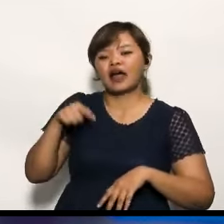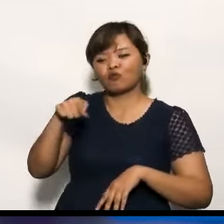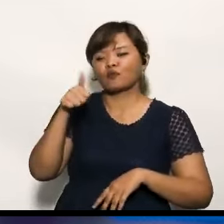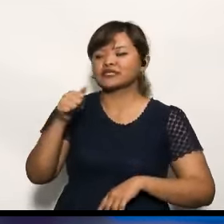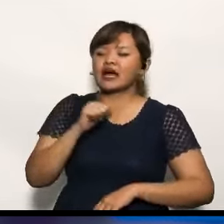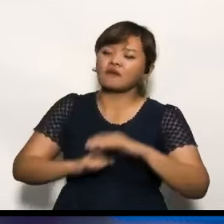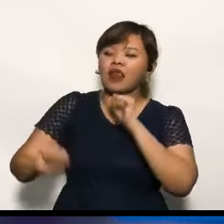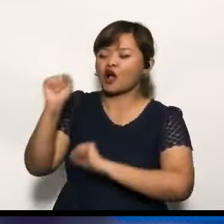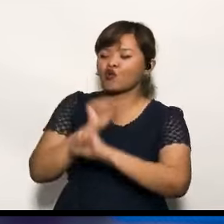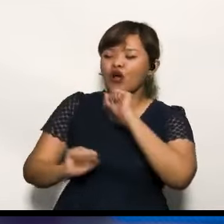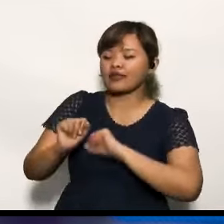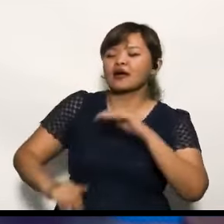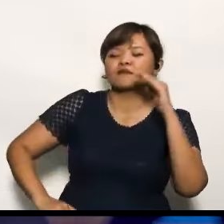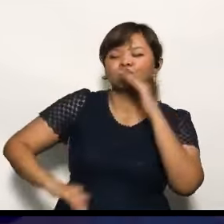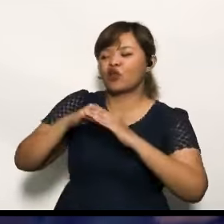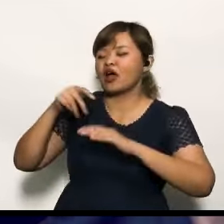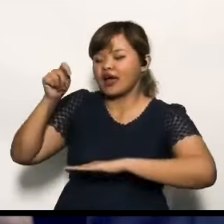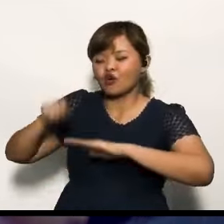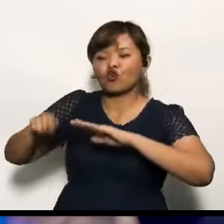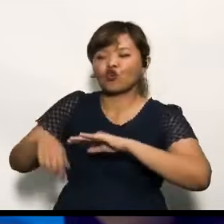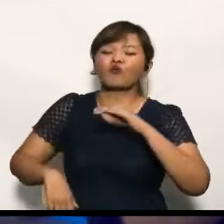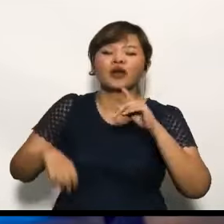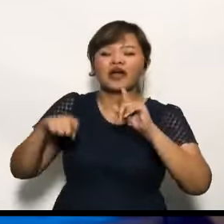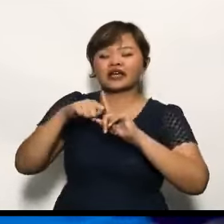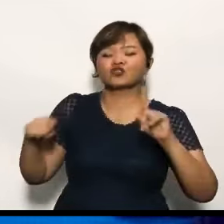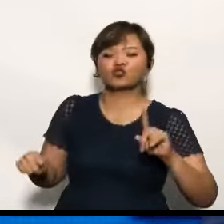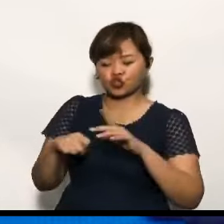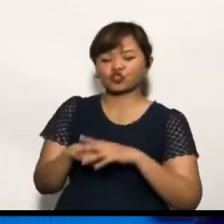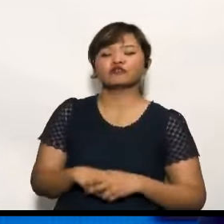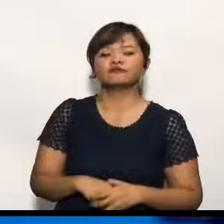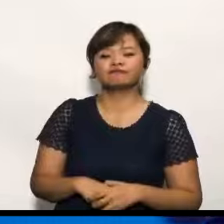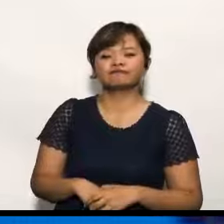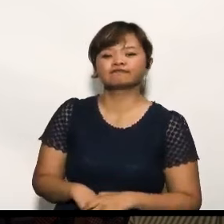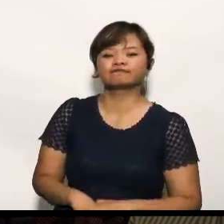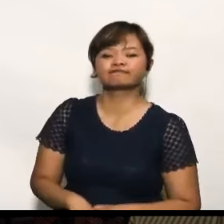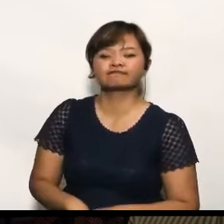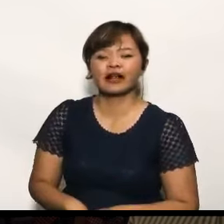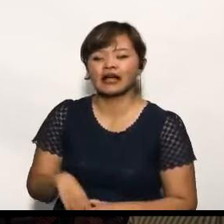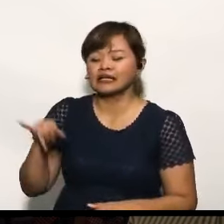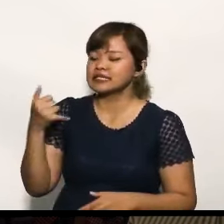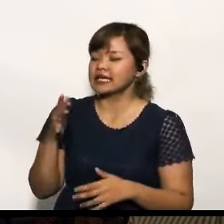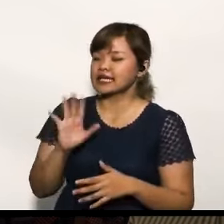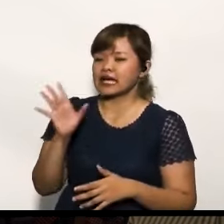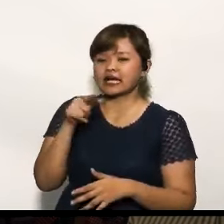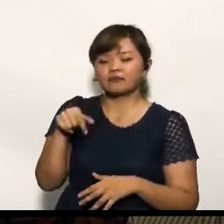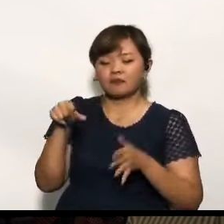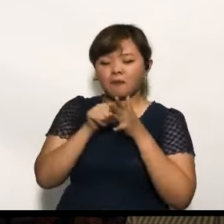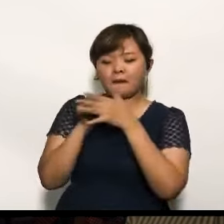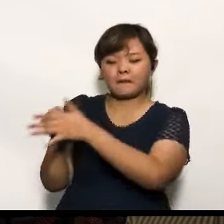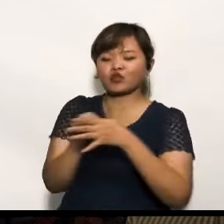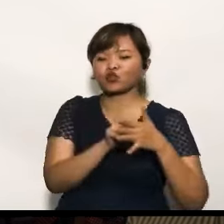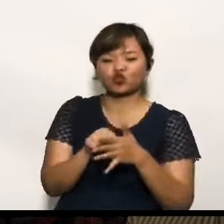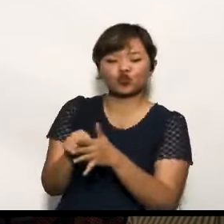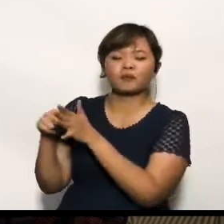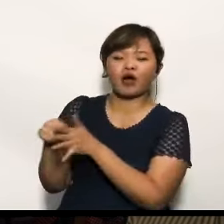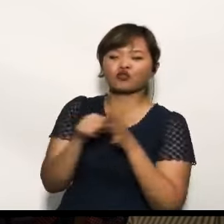Kristus. Wow, menolong satu sama lain itu memenuhi hukum Kristus. Kita pikir cuma bantu itu tuh cuma